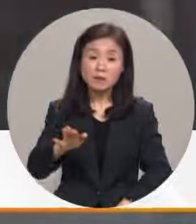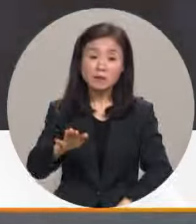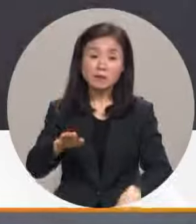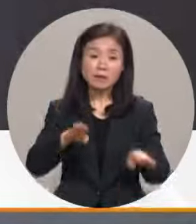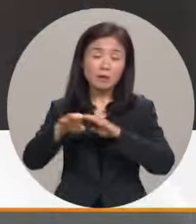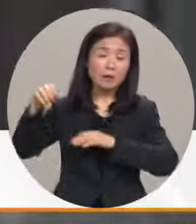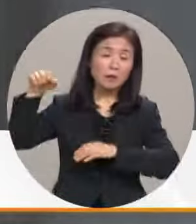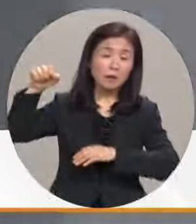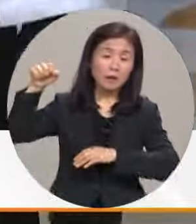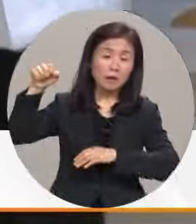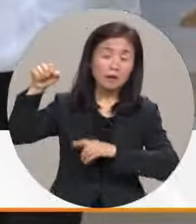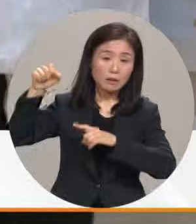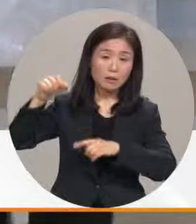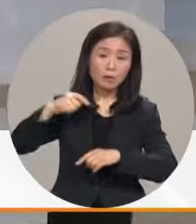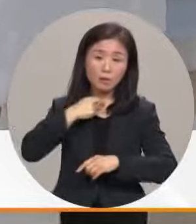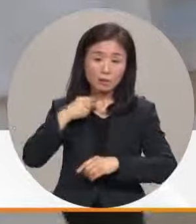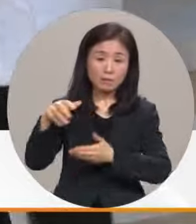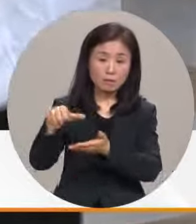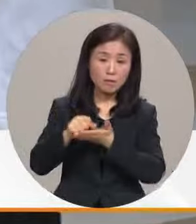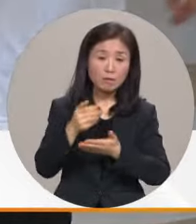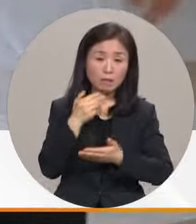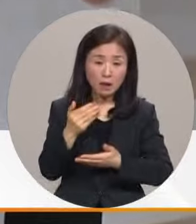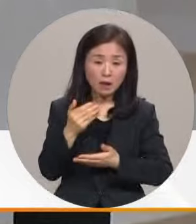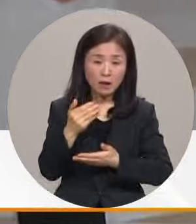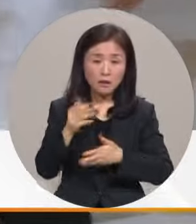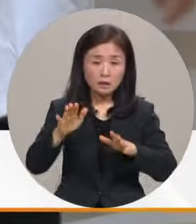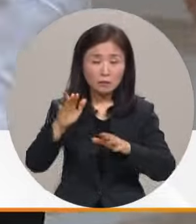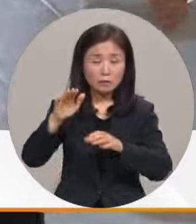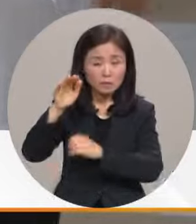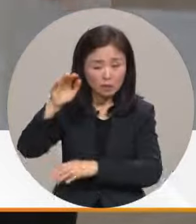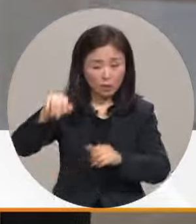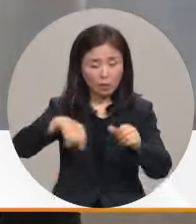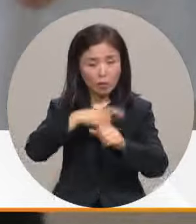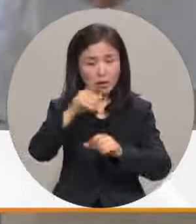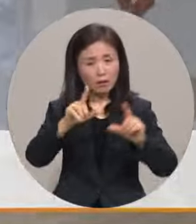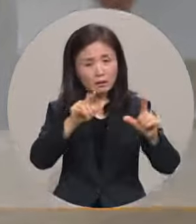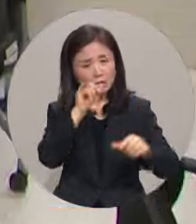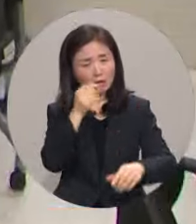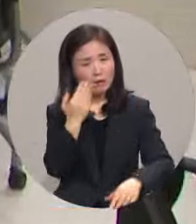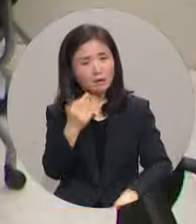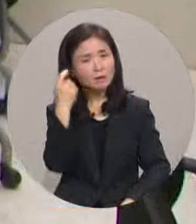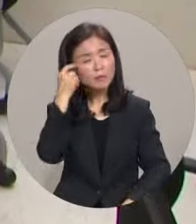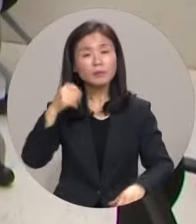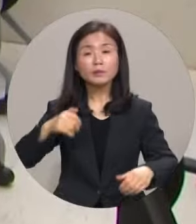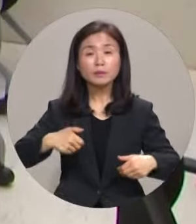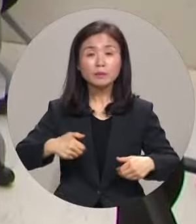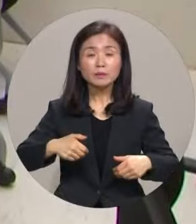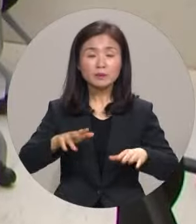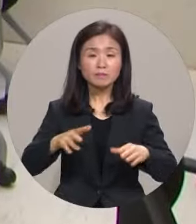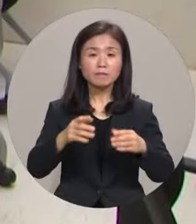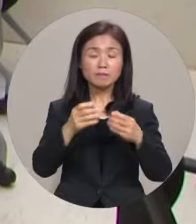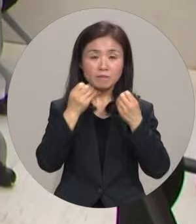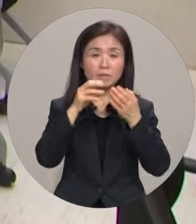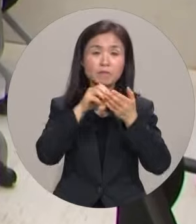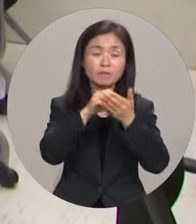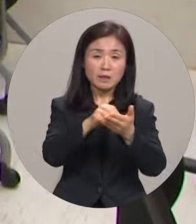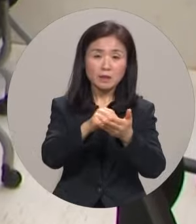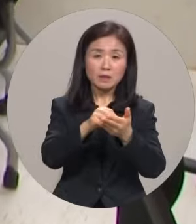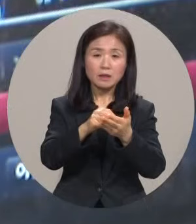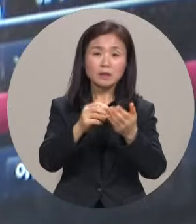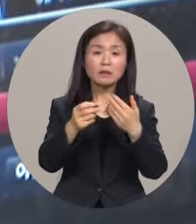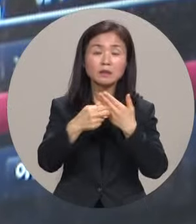받아들여질 만한 그런 그런 이제 대관 환경인지 대해서는 이제막 입학한 의대생들